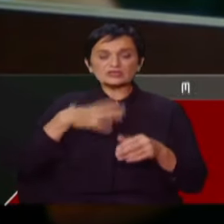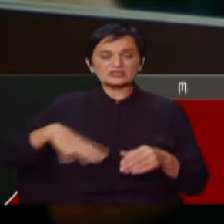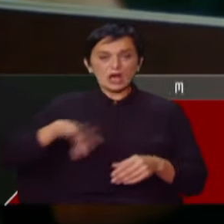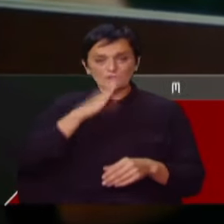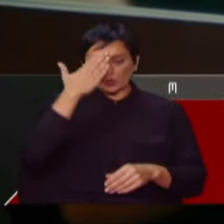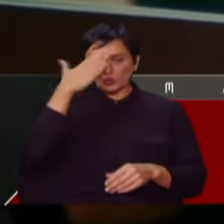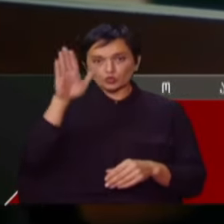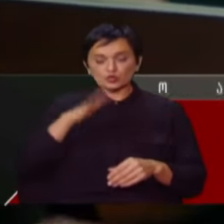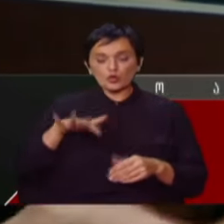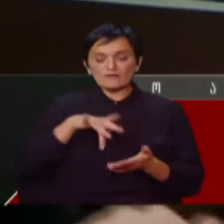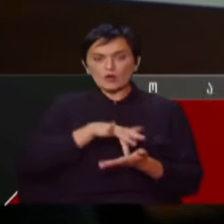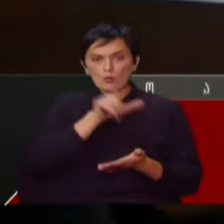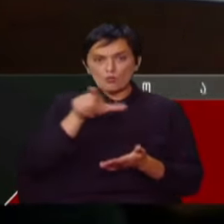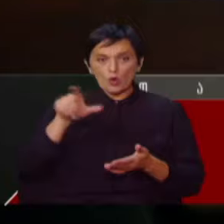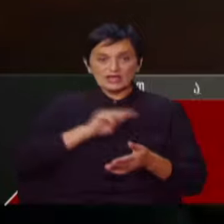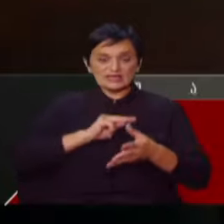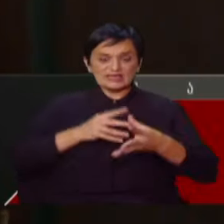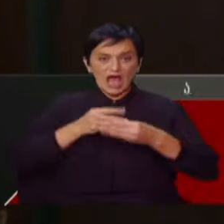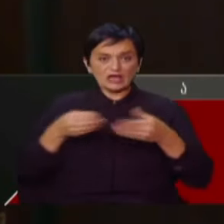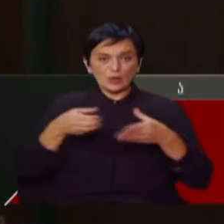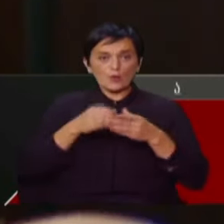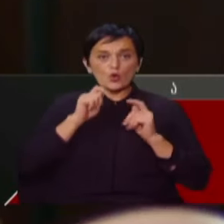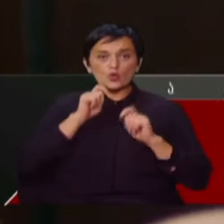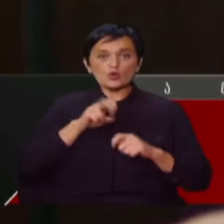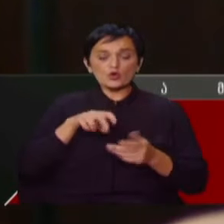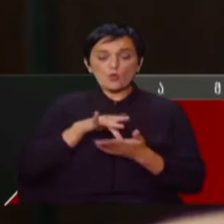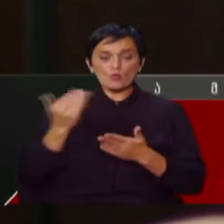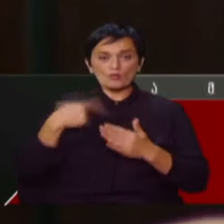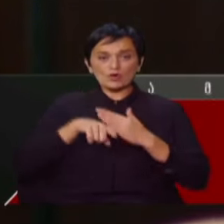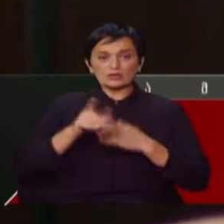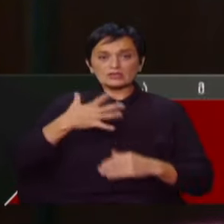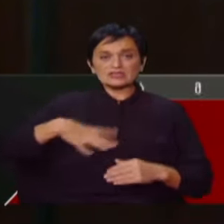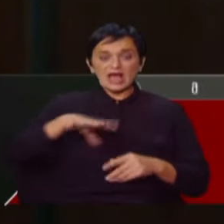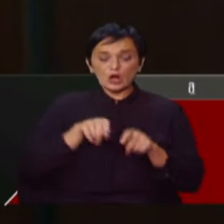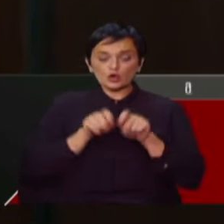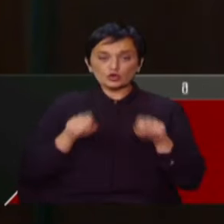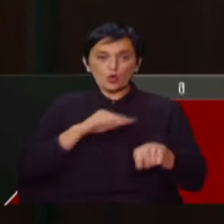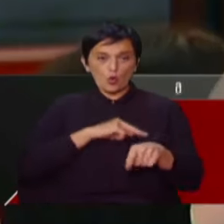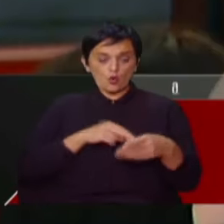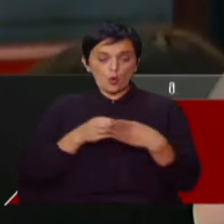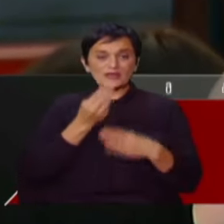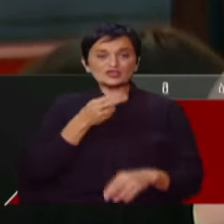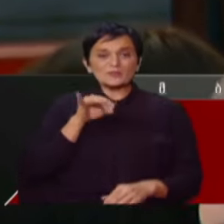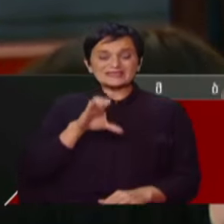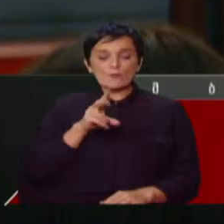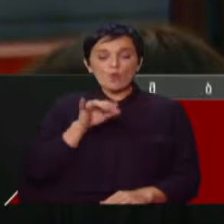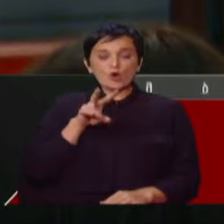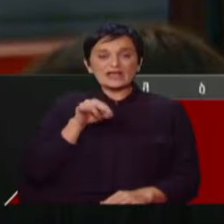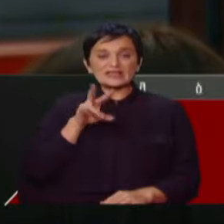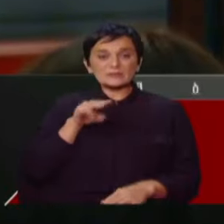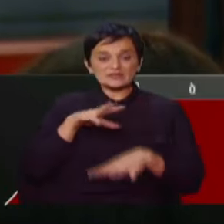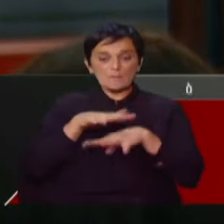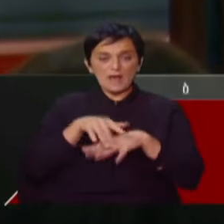Sakartvelos, da Utskho, Kvernis, Mokalakebis, Tanamshomlobit, Ukrainis, Mokalakis, Mir. Sakartvelosi, Dabudznebuli, Companies, Shepus Morgan Limited is